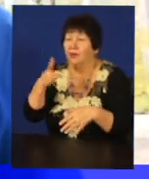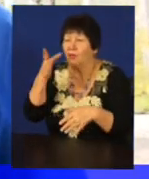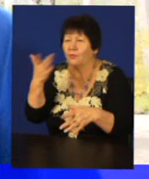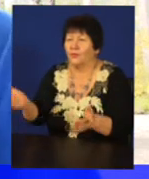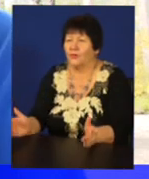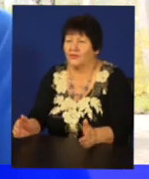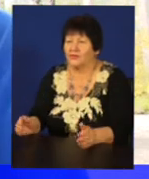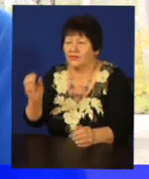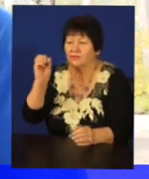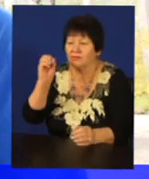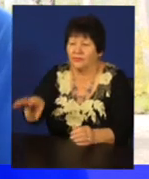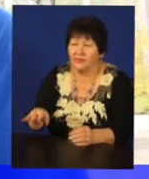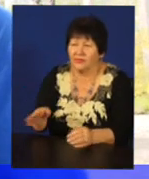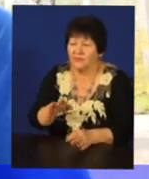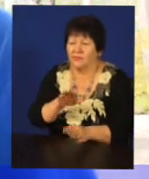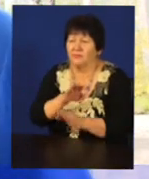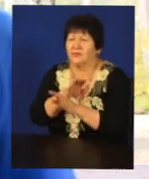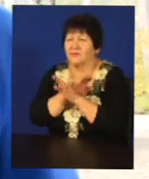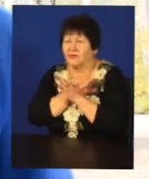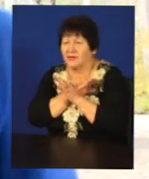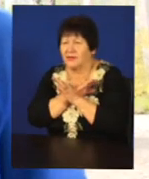acolo și-o zdohnit